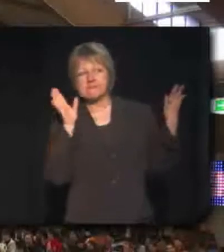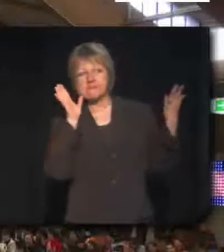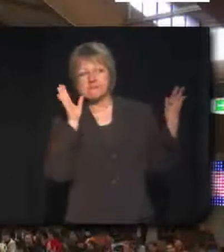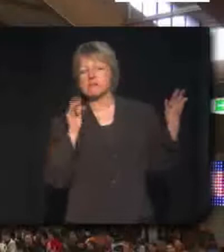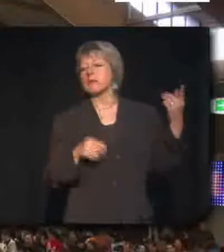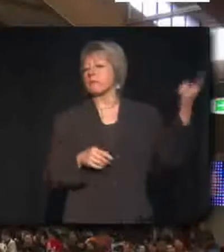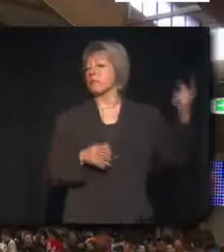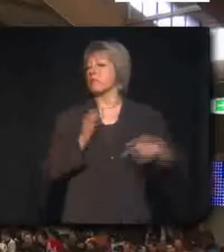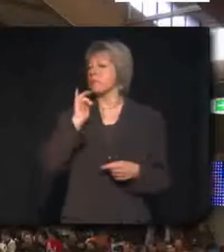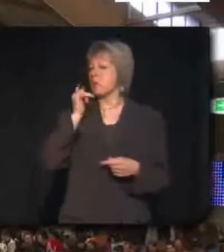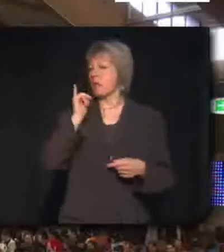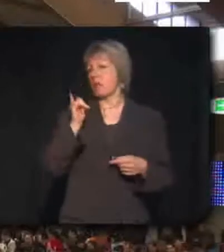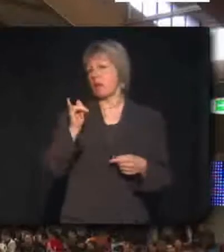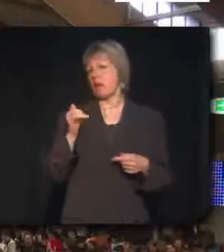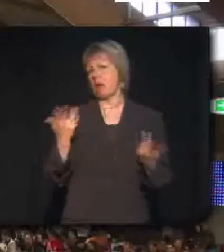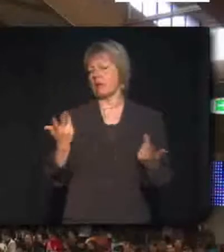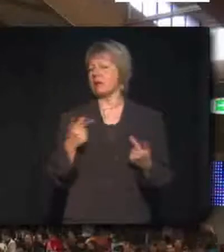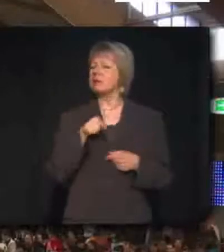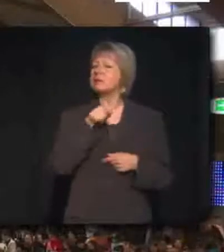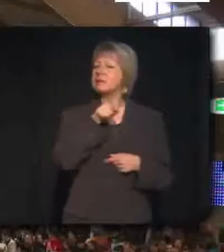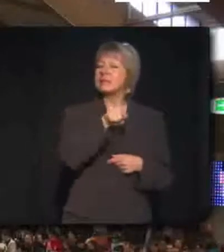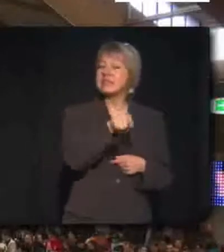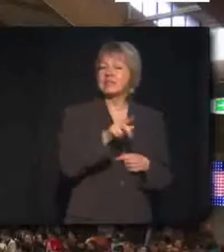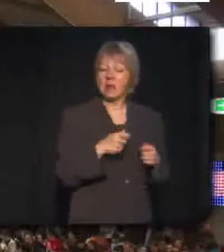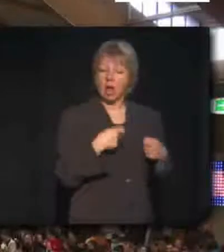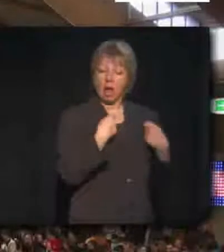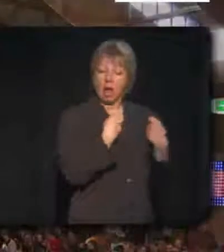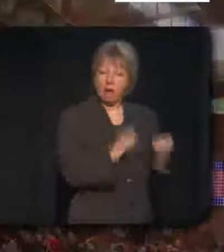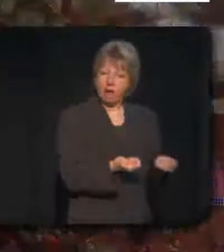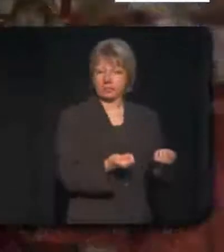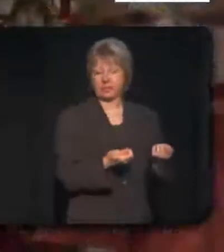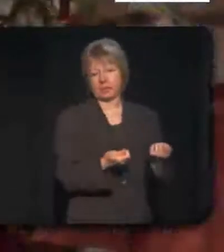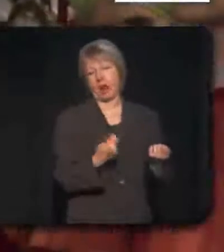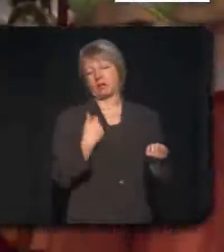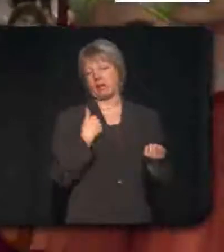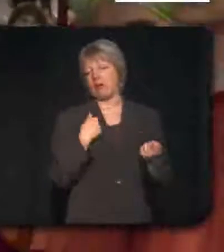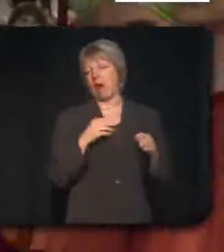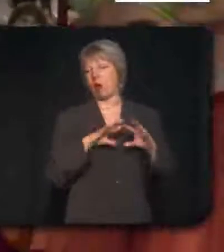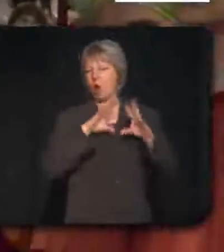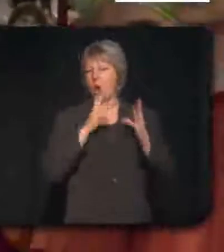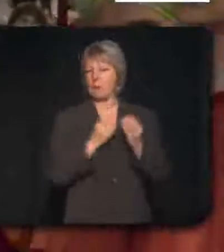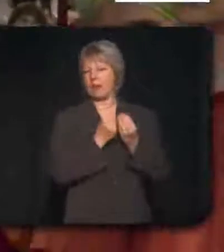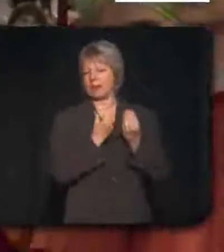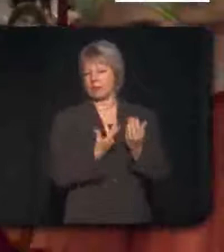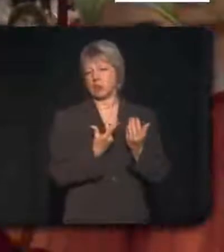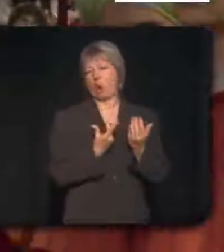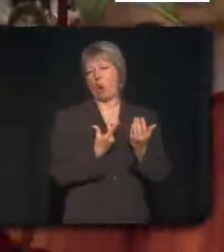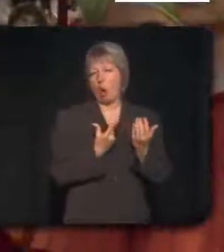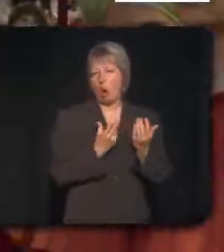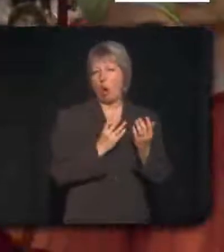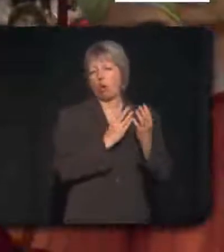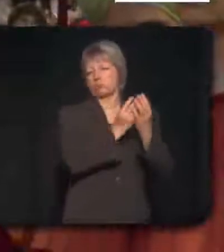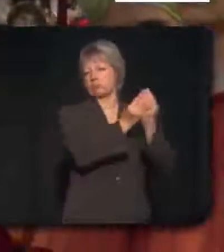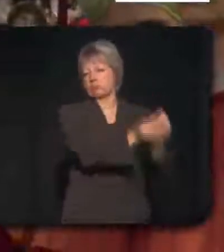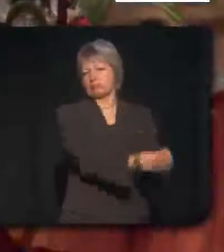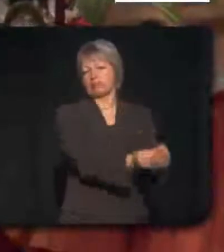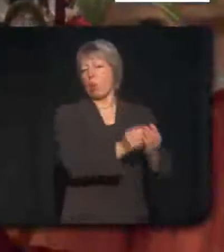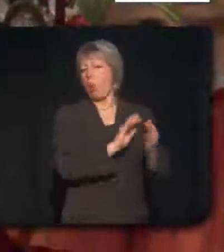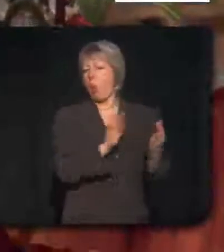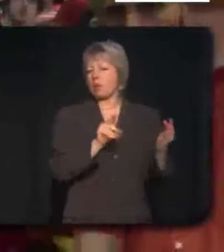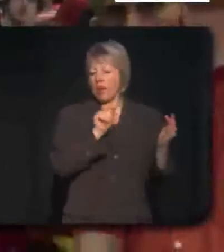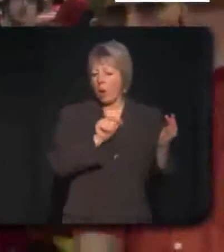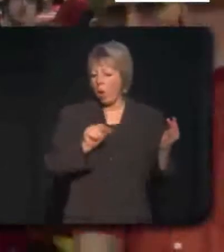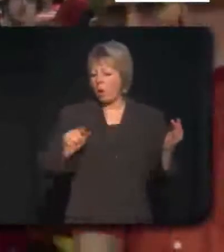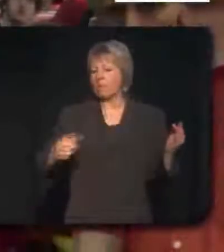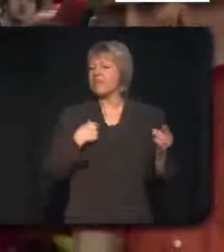ja begründete Gegenrede wir haben diesen Antrag in der Komplettheit so eingestellt aus Gründen wir wollen dass